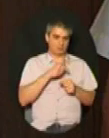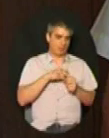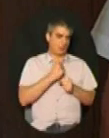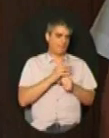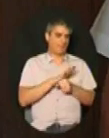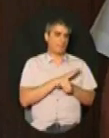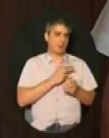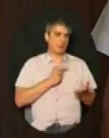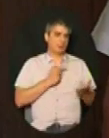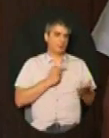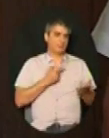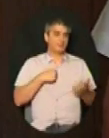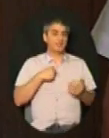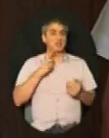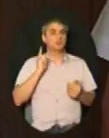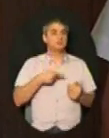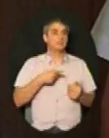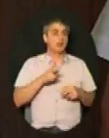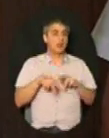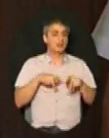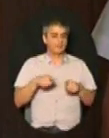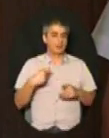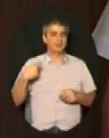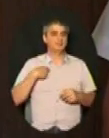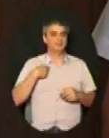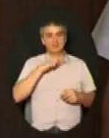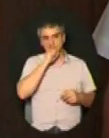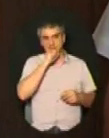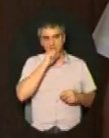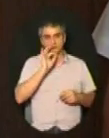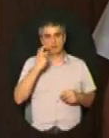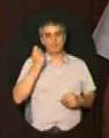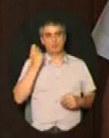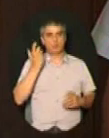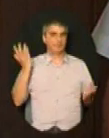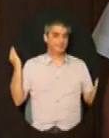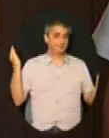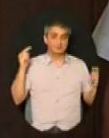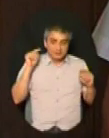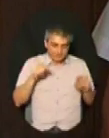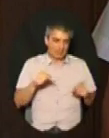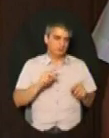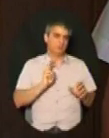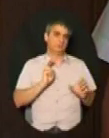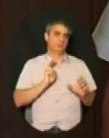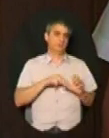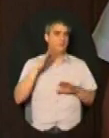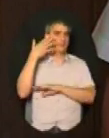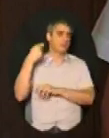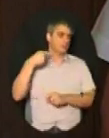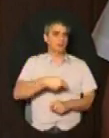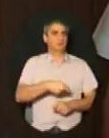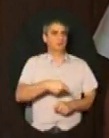מלאה. אנחנו צריכים לטפל בקצבת הזקנה של ביטוח לאומי. זאת השתתפות המדינה